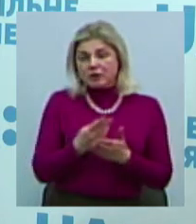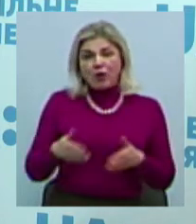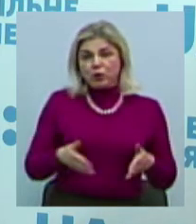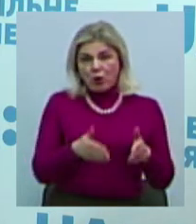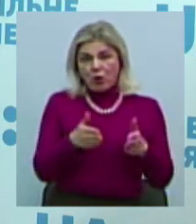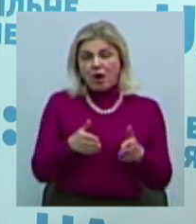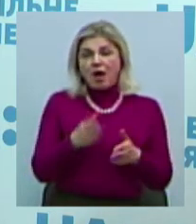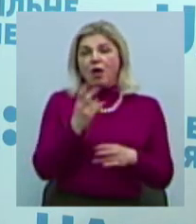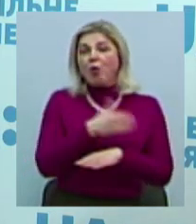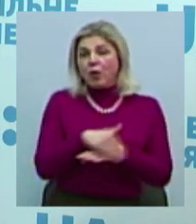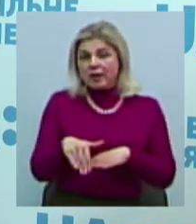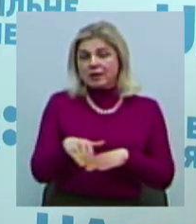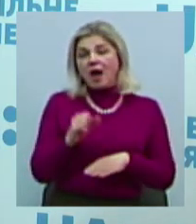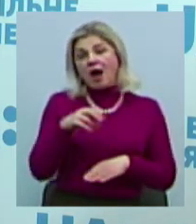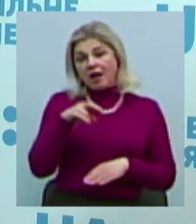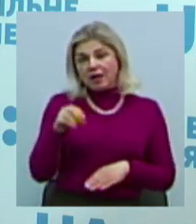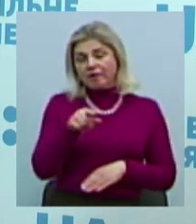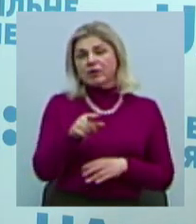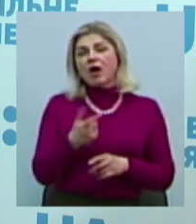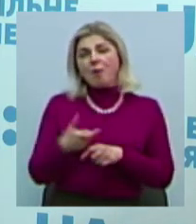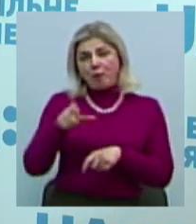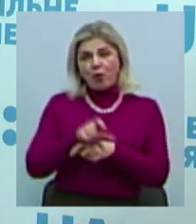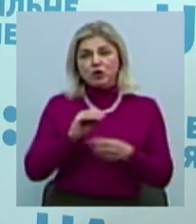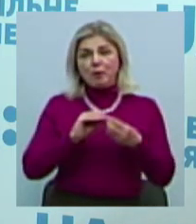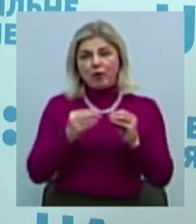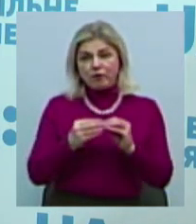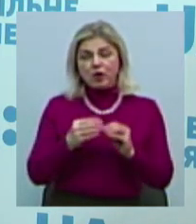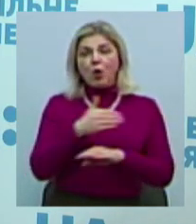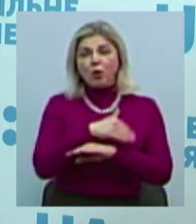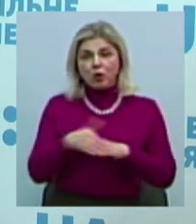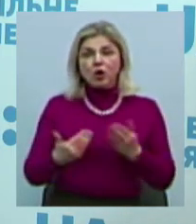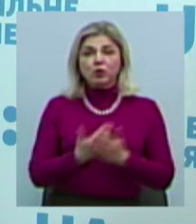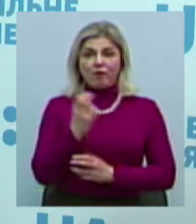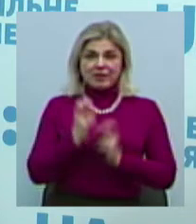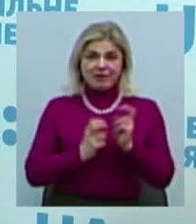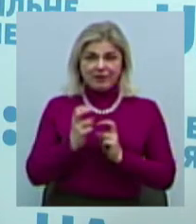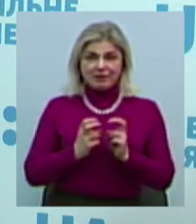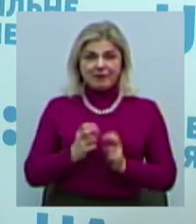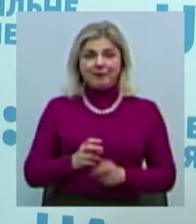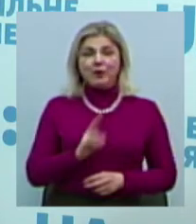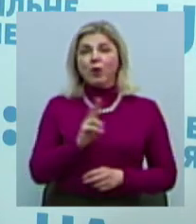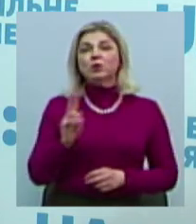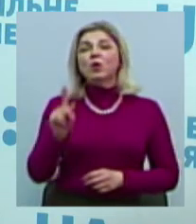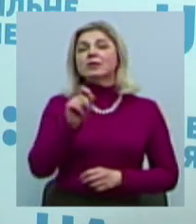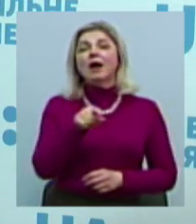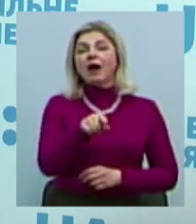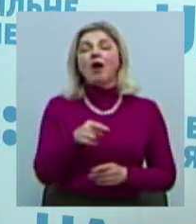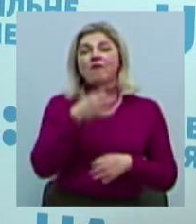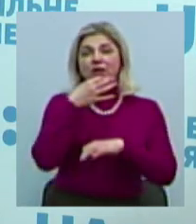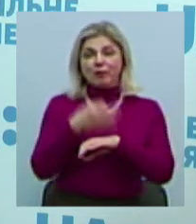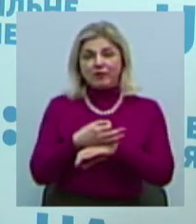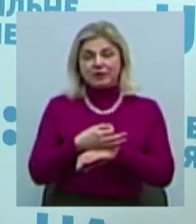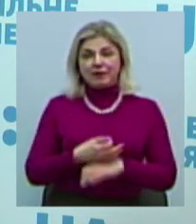найбільш показова вулиця, але одна з найбільш проблемних – вулиця Новозаводська. Ви потім скажете, хто за неї відповідає, хто мав би там